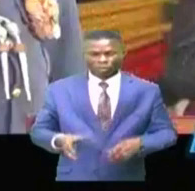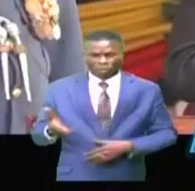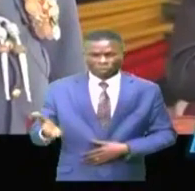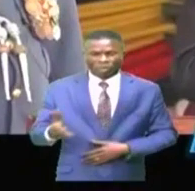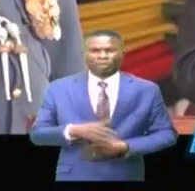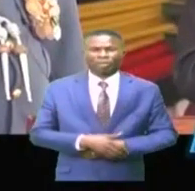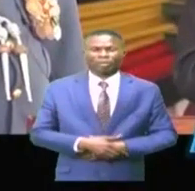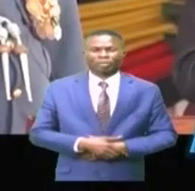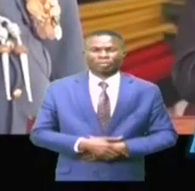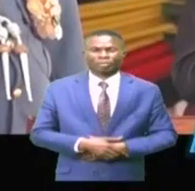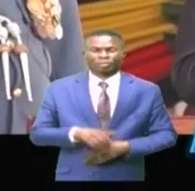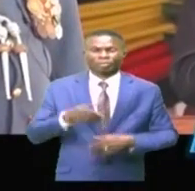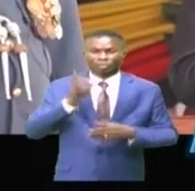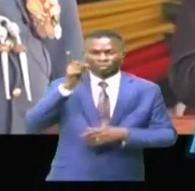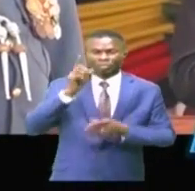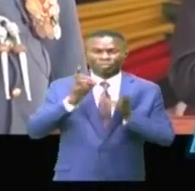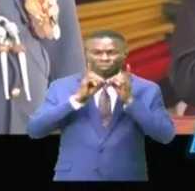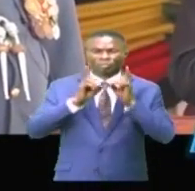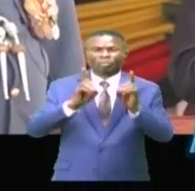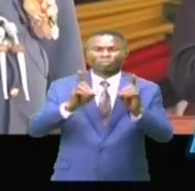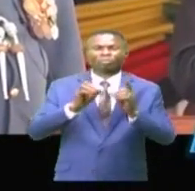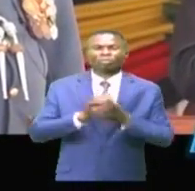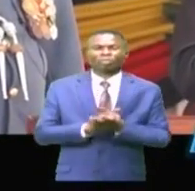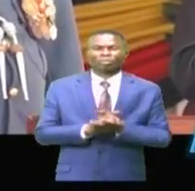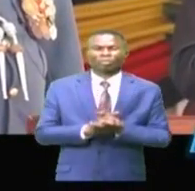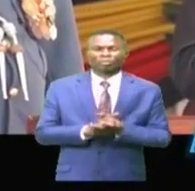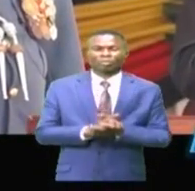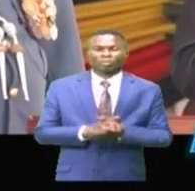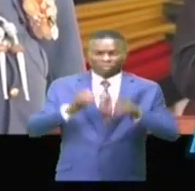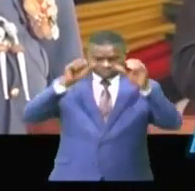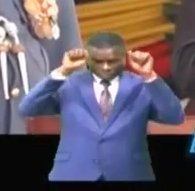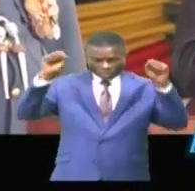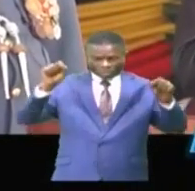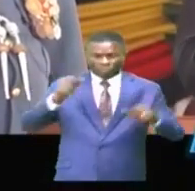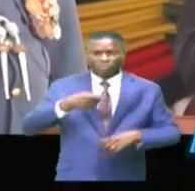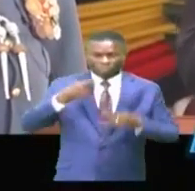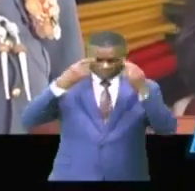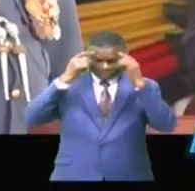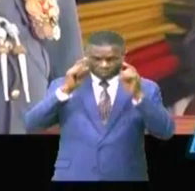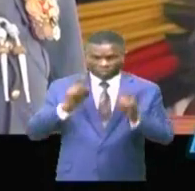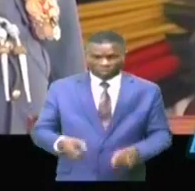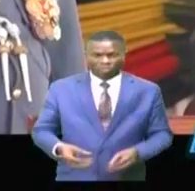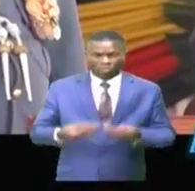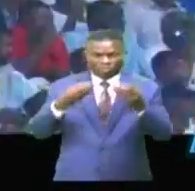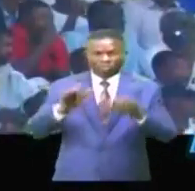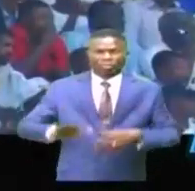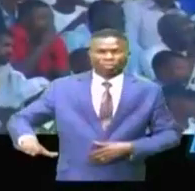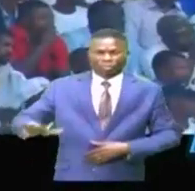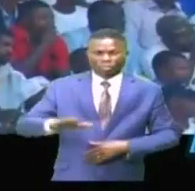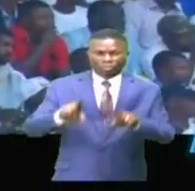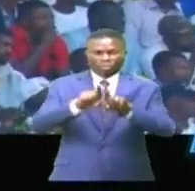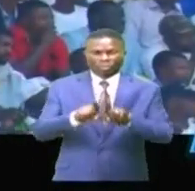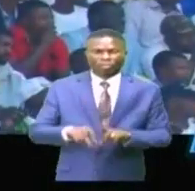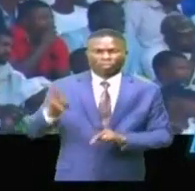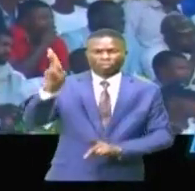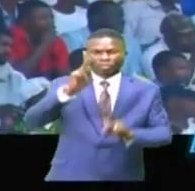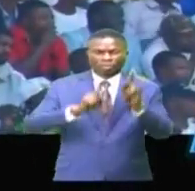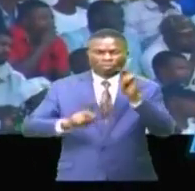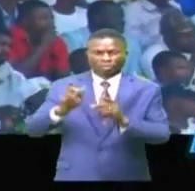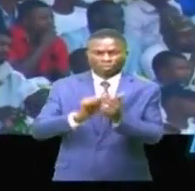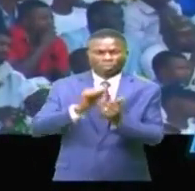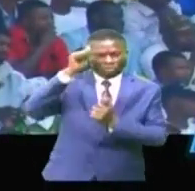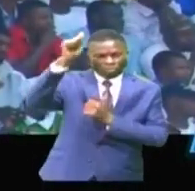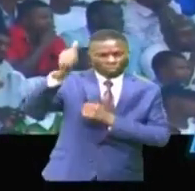dans sa première prise de parole nandagua prend l'engagement d'offrir à son pays à son peuple un avenir